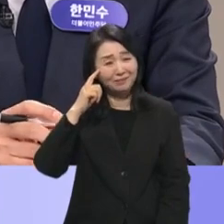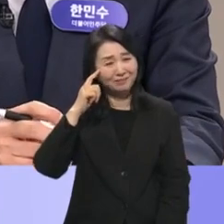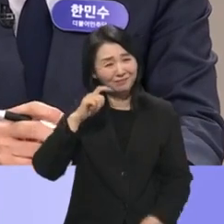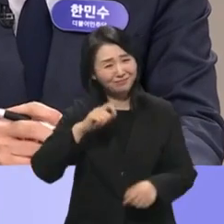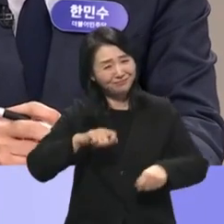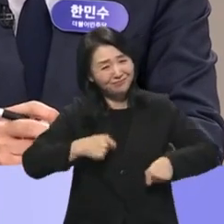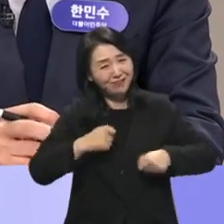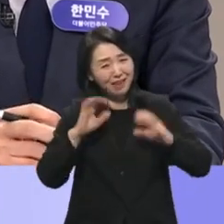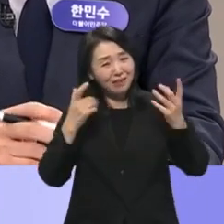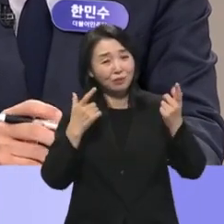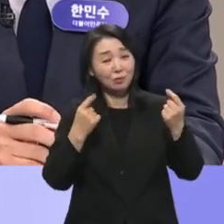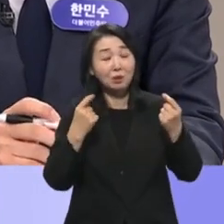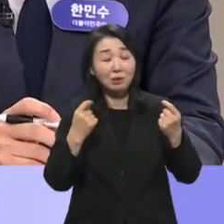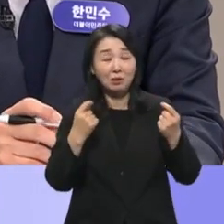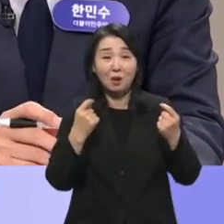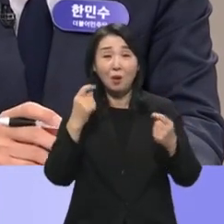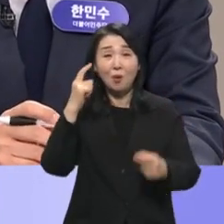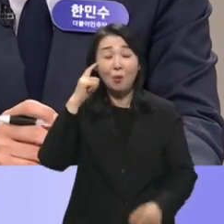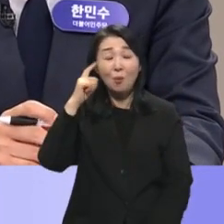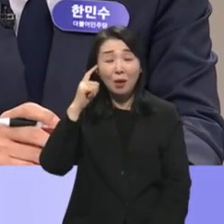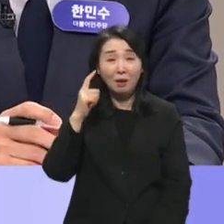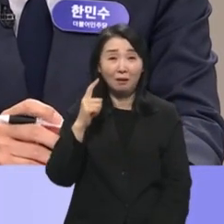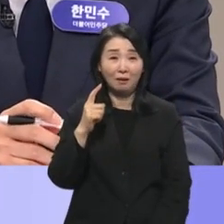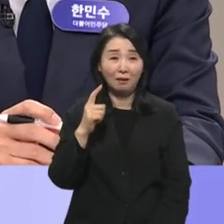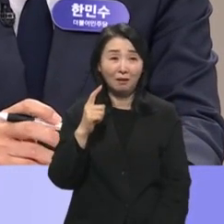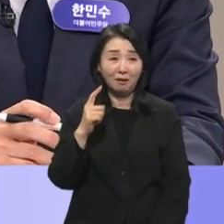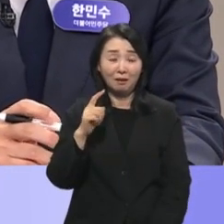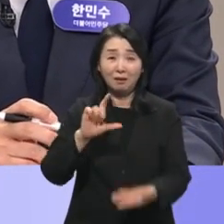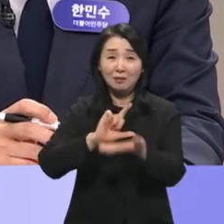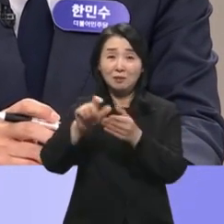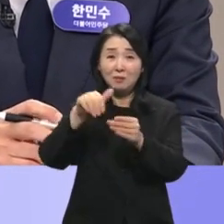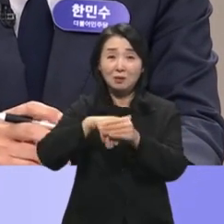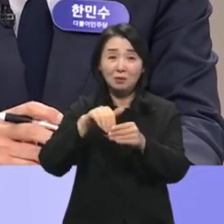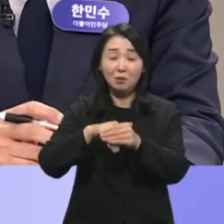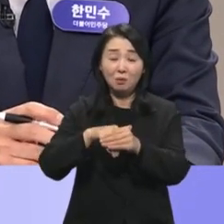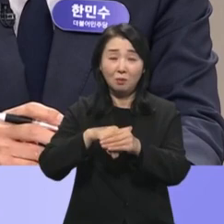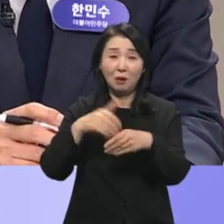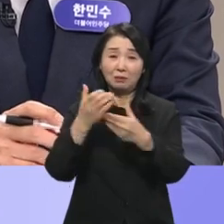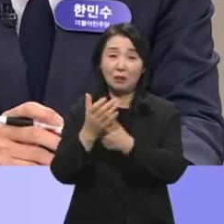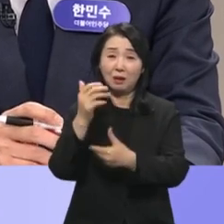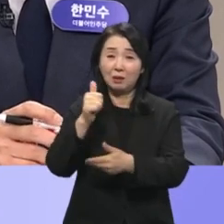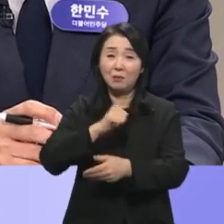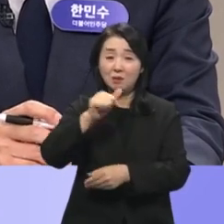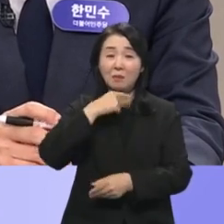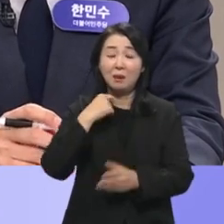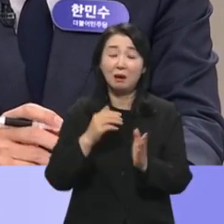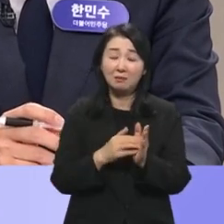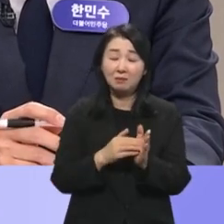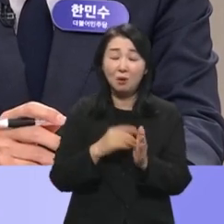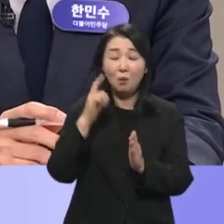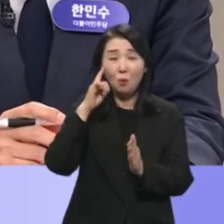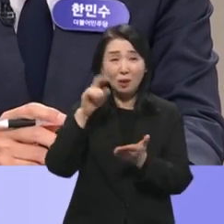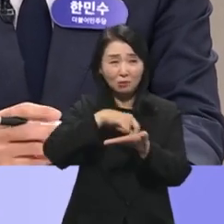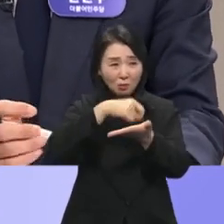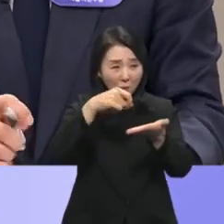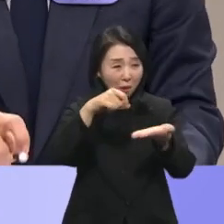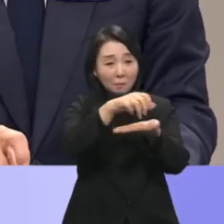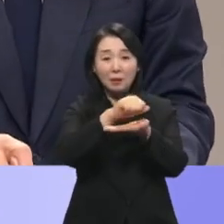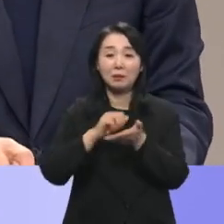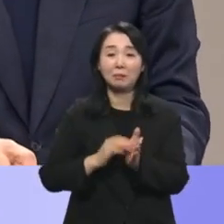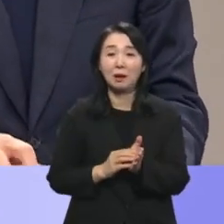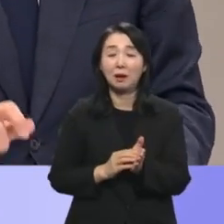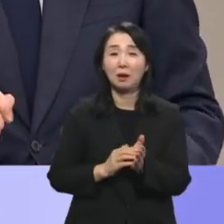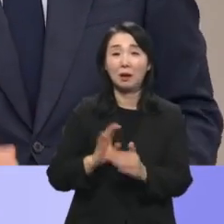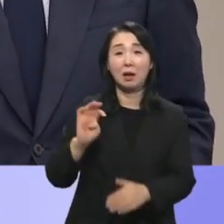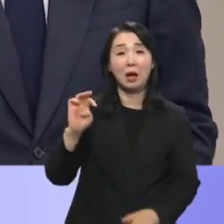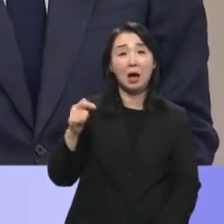대선과 지선을 이긴 당대표를 제명하겠다고 윤리위에 지금 제명장을 내고 서명운동을 해가지고 받아냈는데 안철수